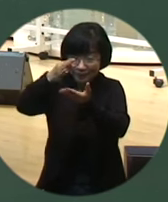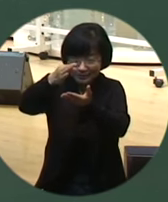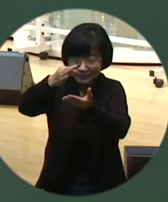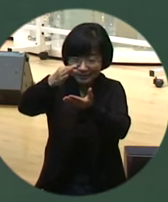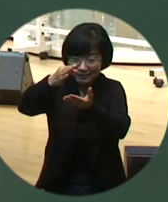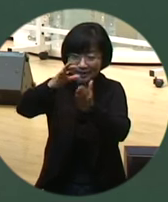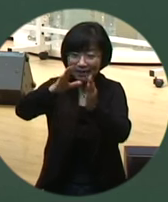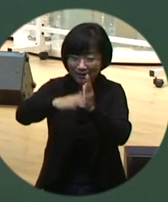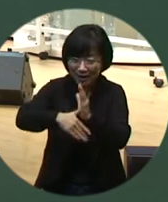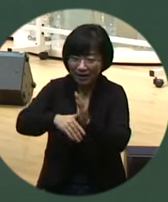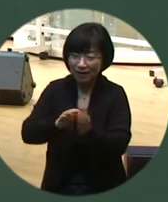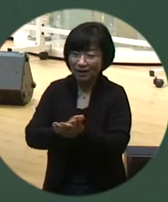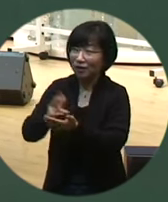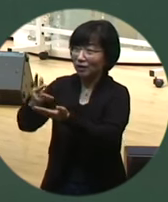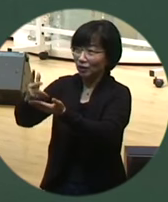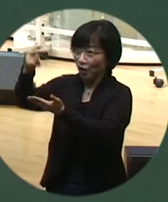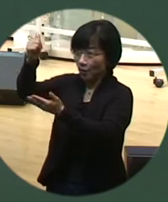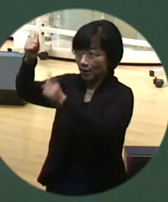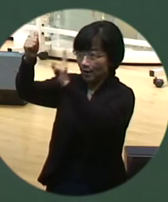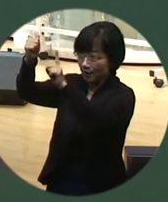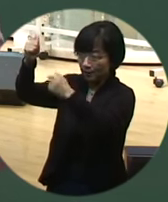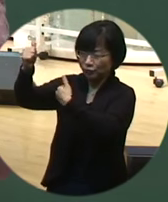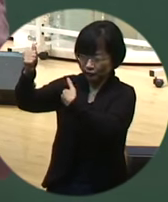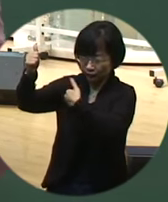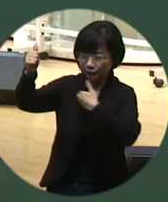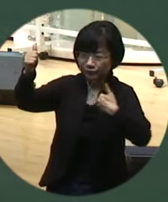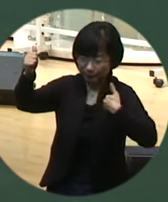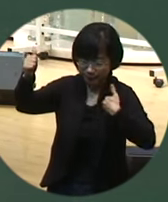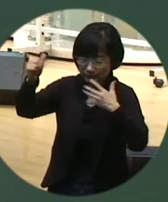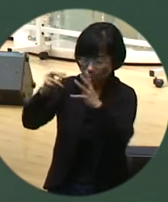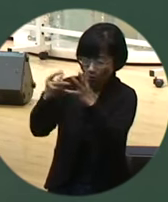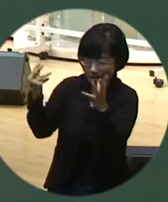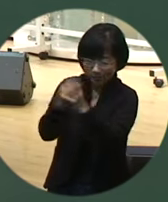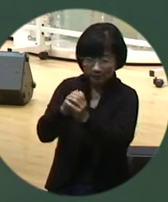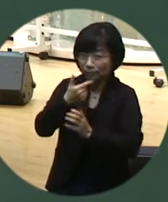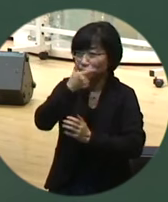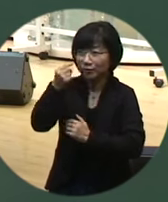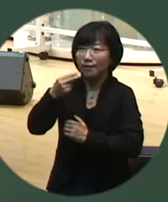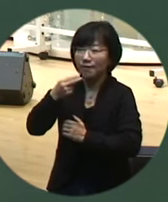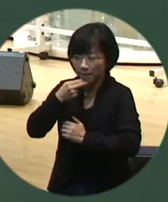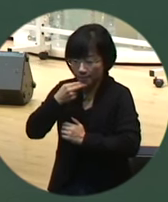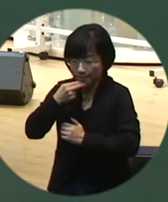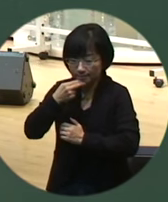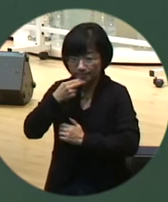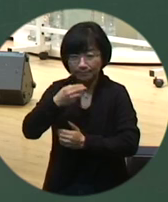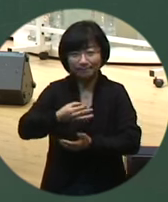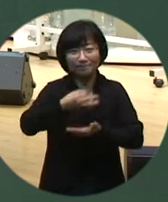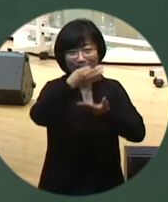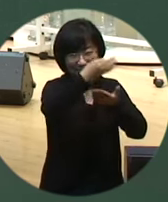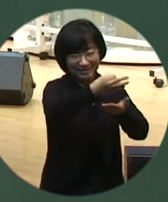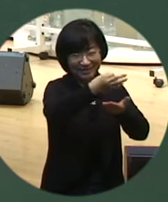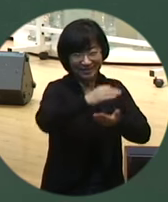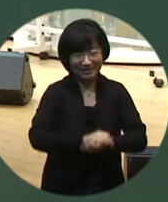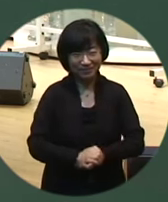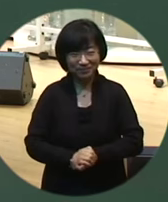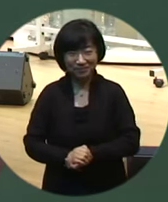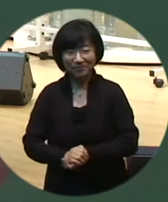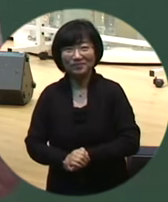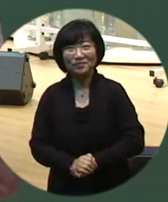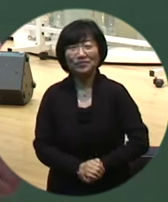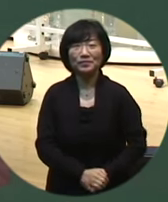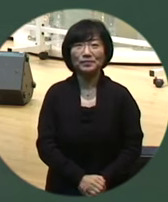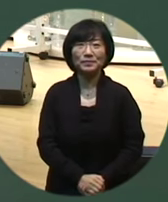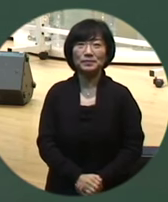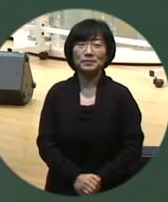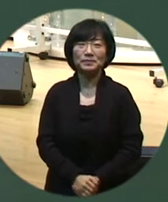때문에 드려야 돼요. You must give that because with the Lord alone, it's sufficient. 그것을 드려서 충분해진다면 그건 틀린 거예요. If because you gave that offering, then